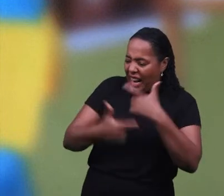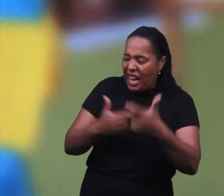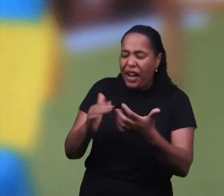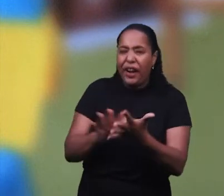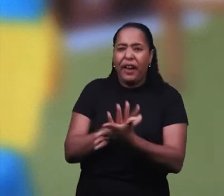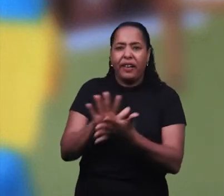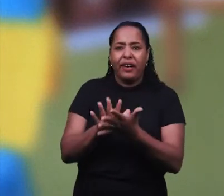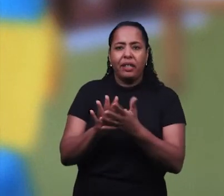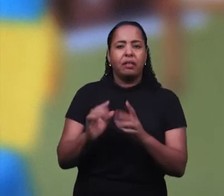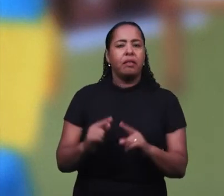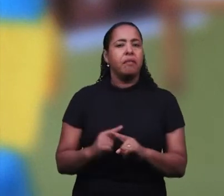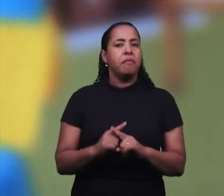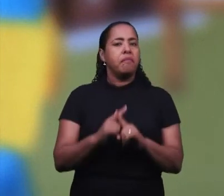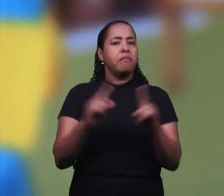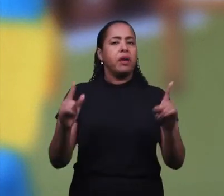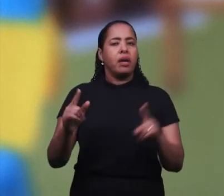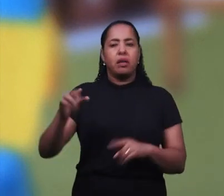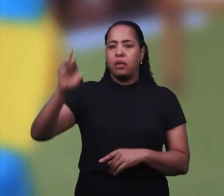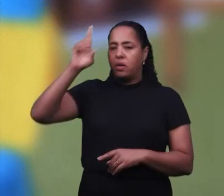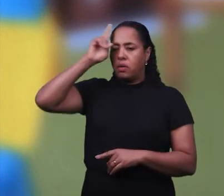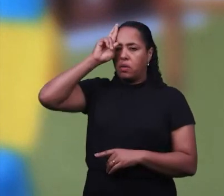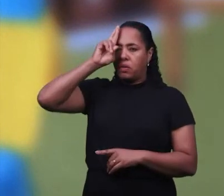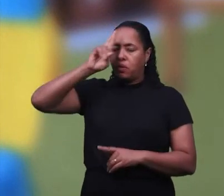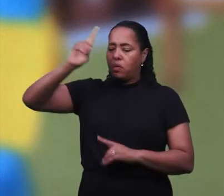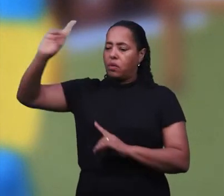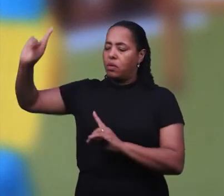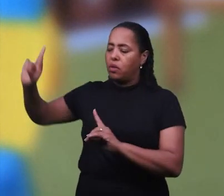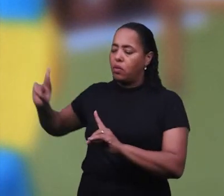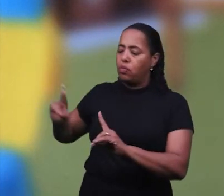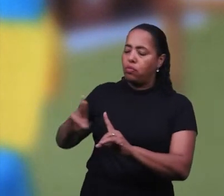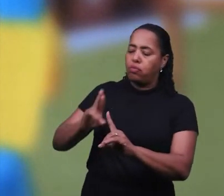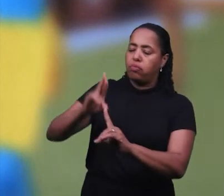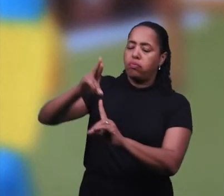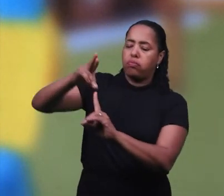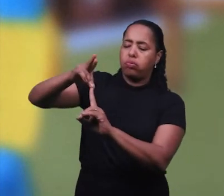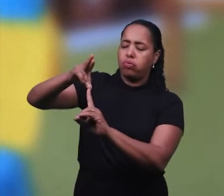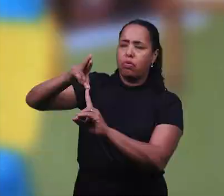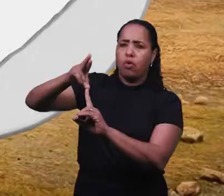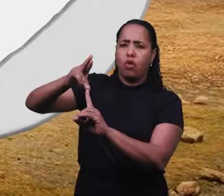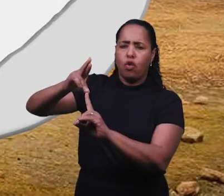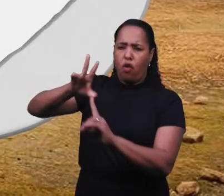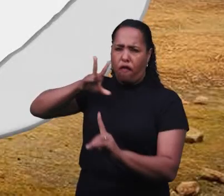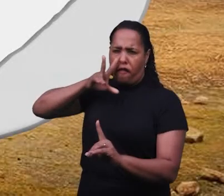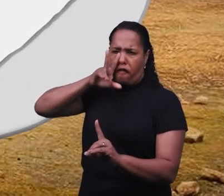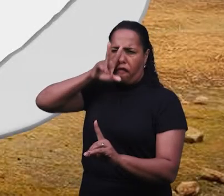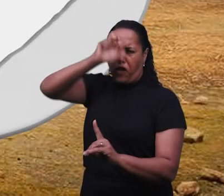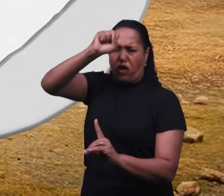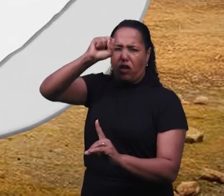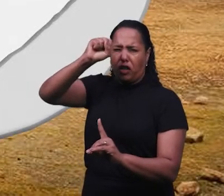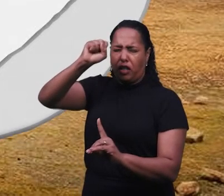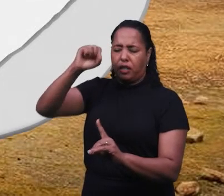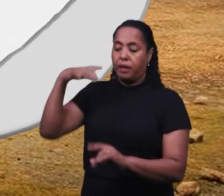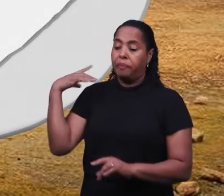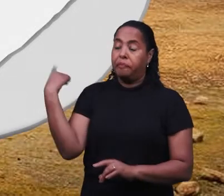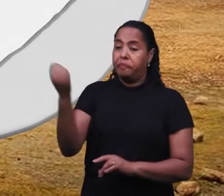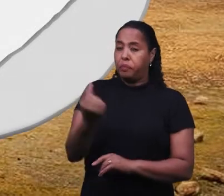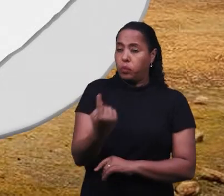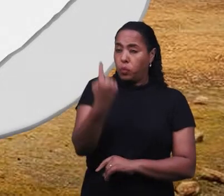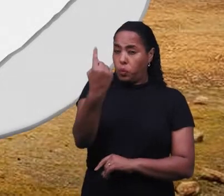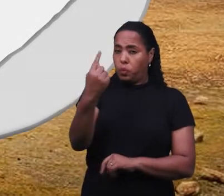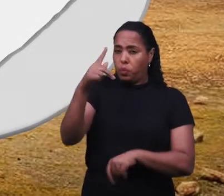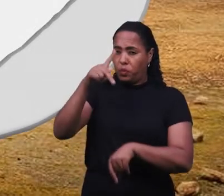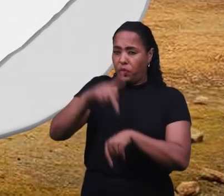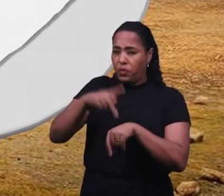pas des armes pour cette bataille. Mais le Seigneur a pris la vie de David avec de telle manière que